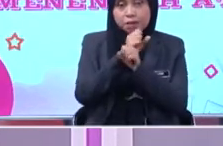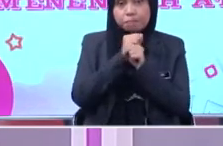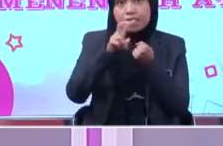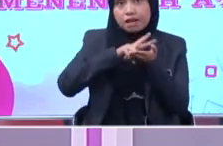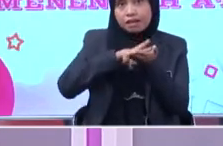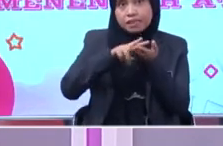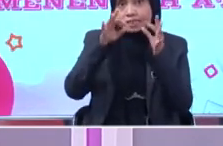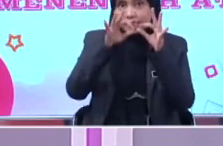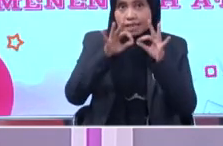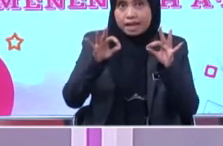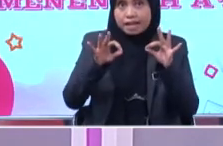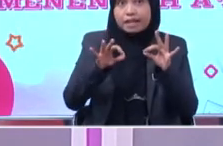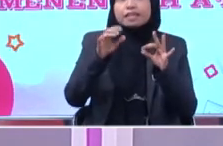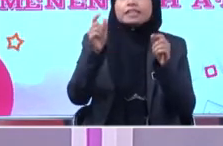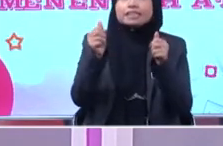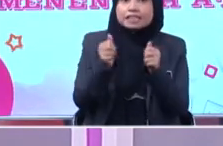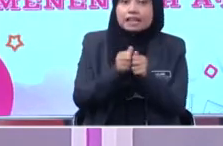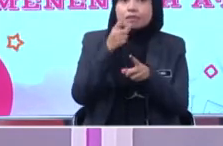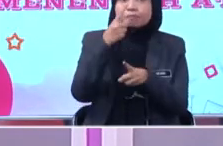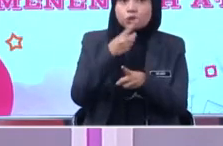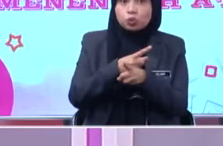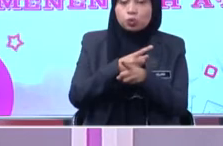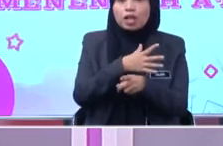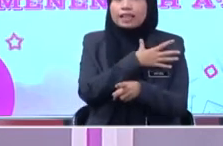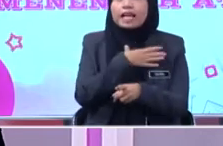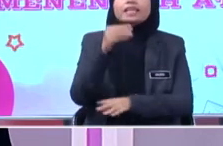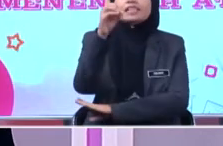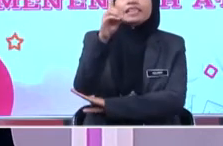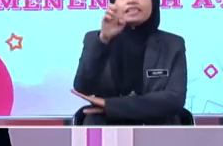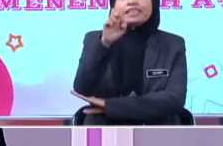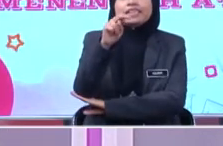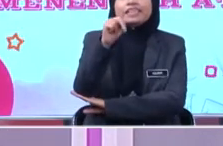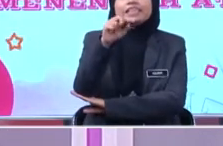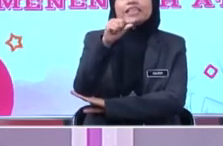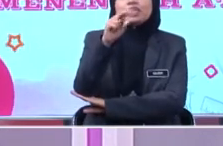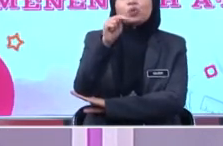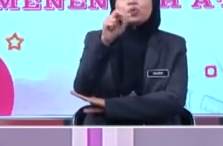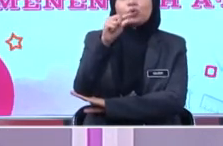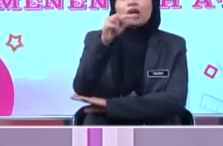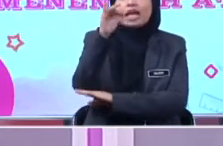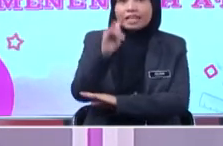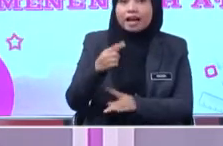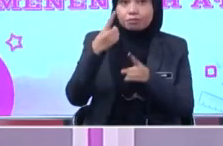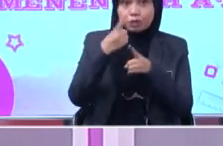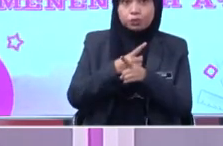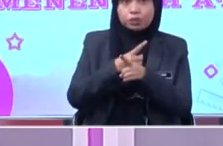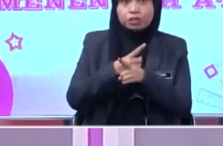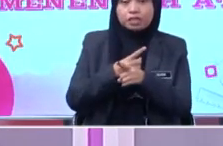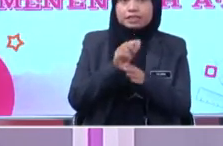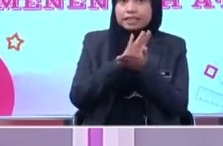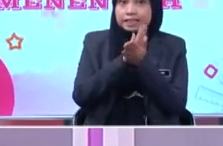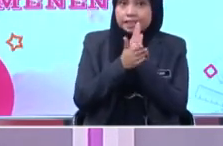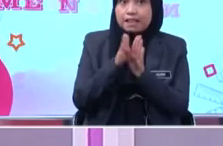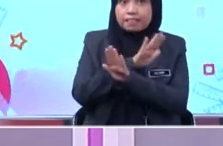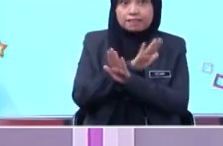dengan dengung yang betul jadi Shade lahan cuma oleh menengok salah bacaan jadi